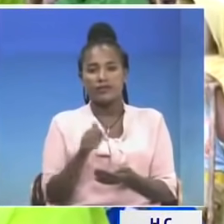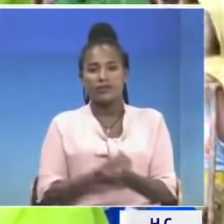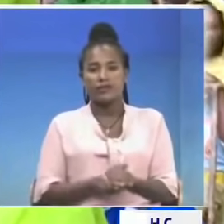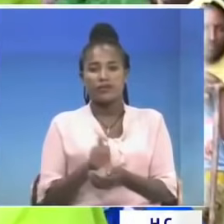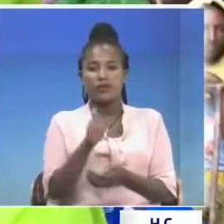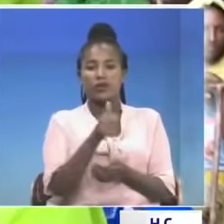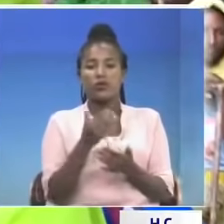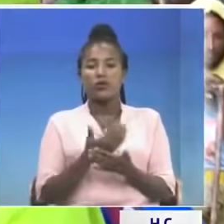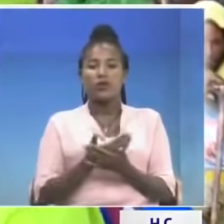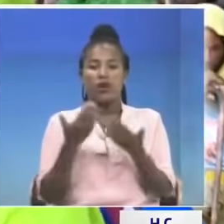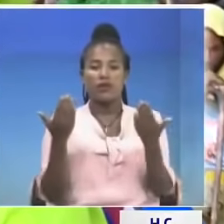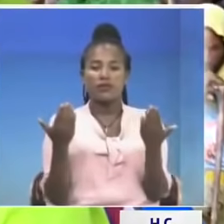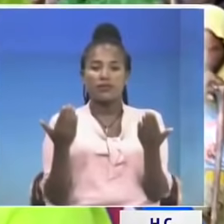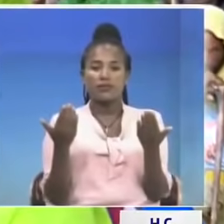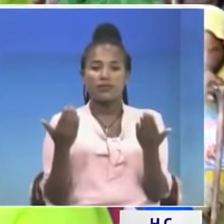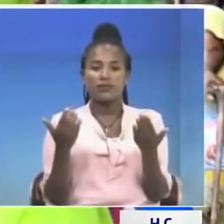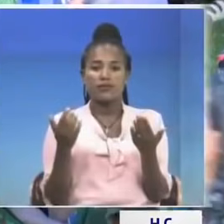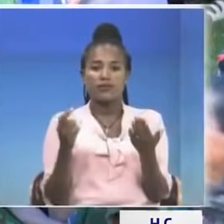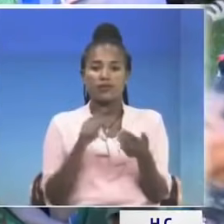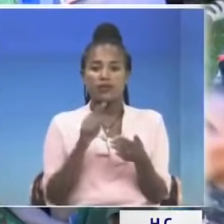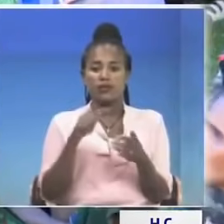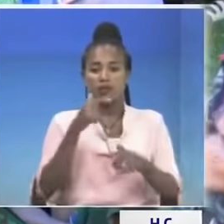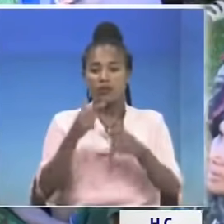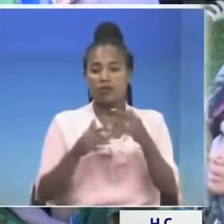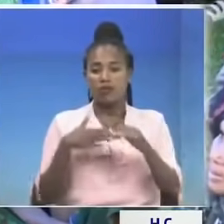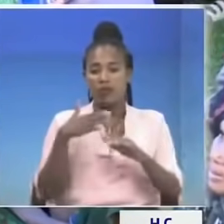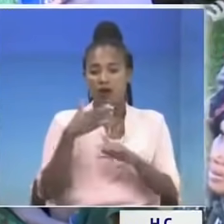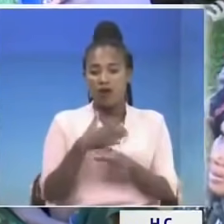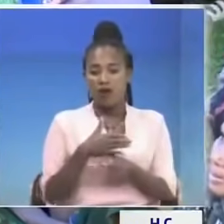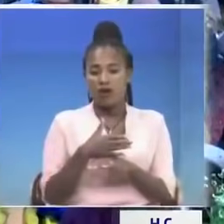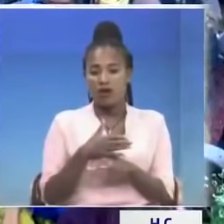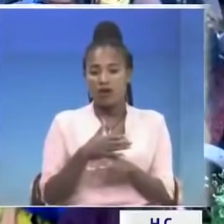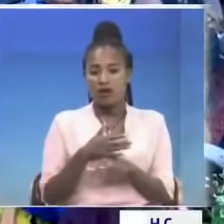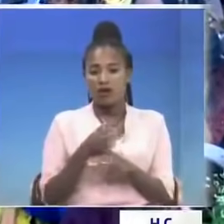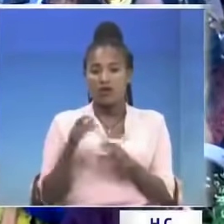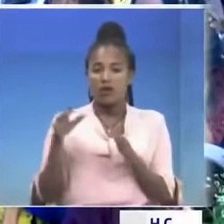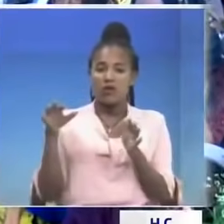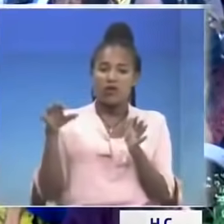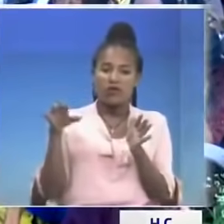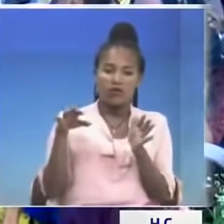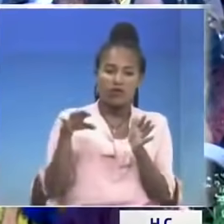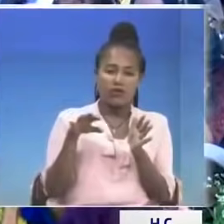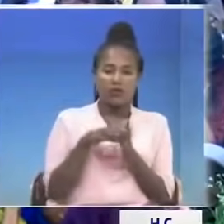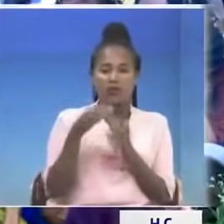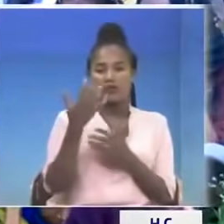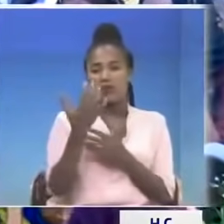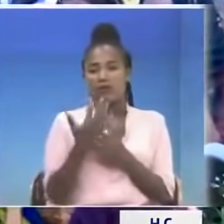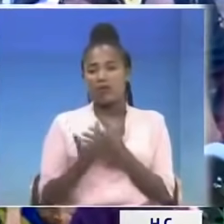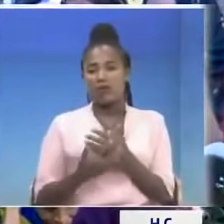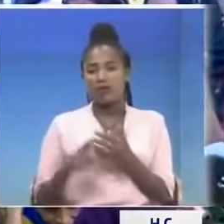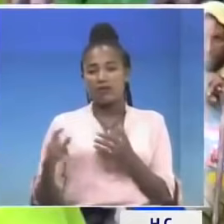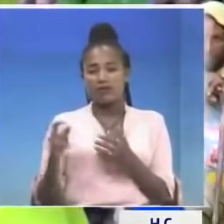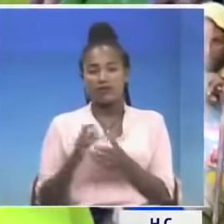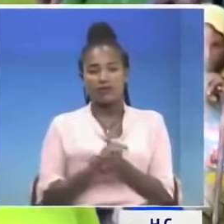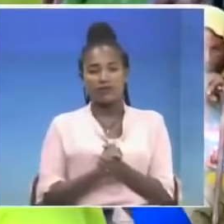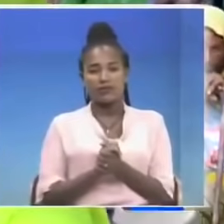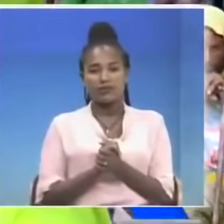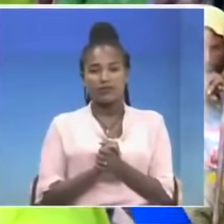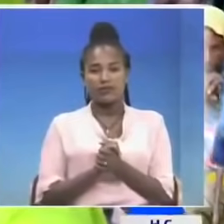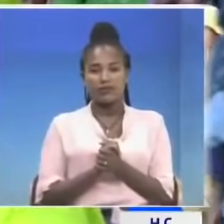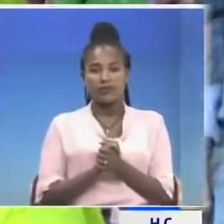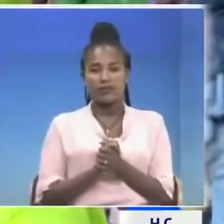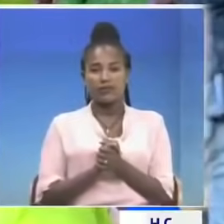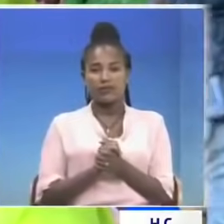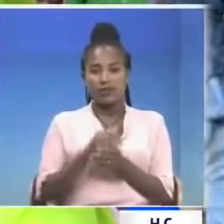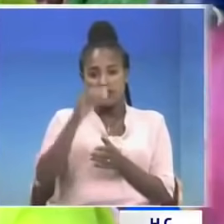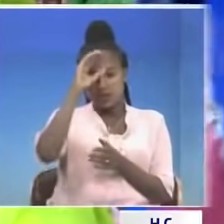ወርጧት እነሱ ታዱ ወርፉ ደሙደልሎበት የሆኑ ሰዎች